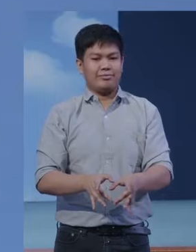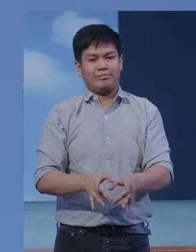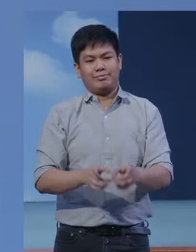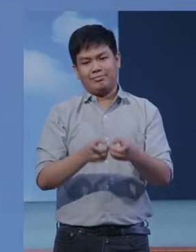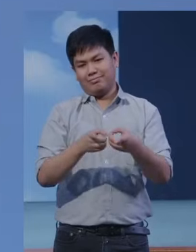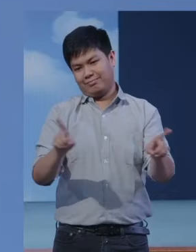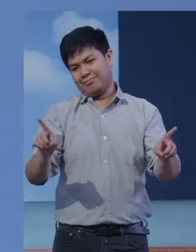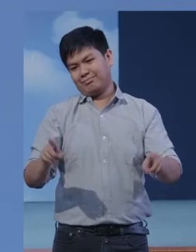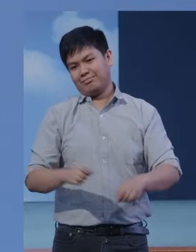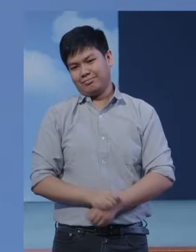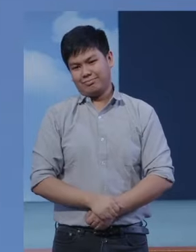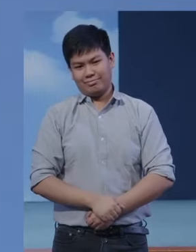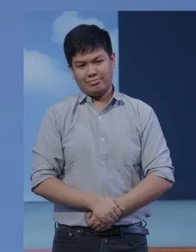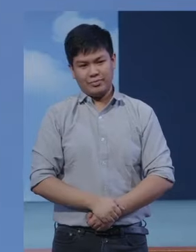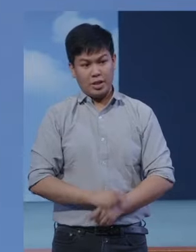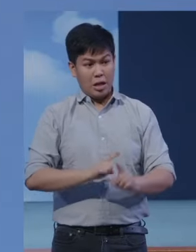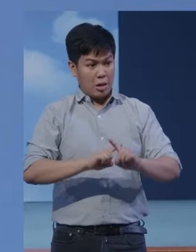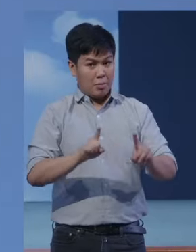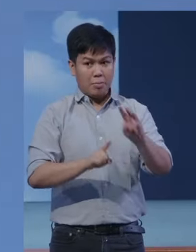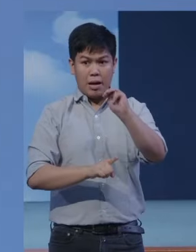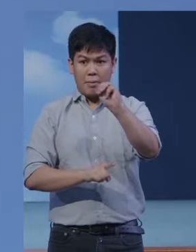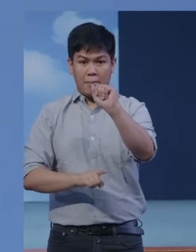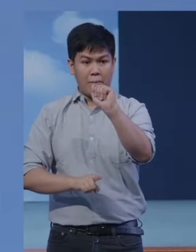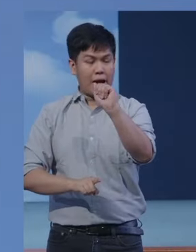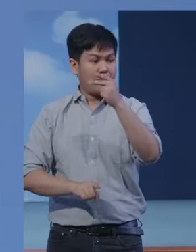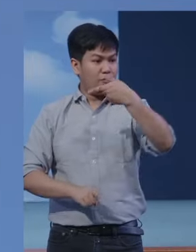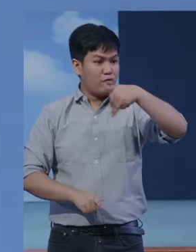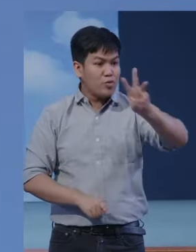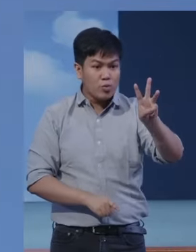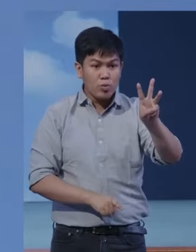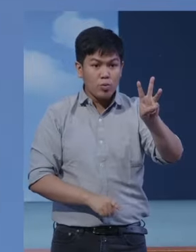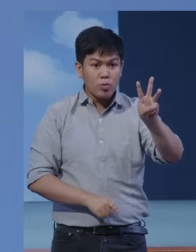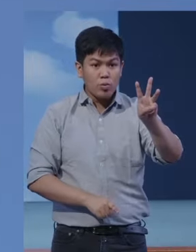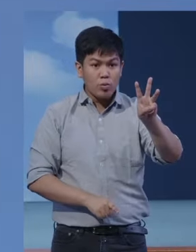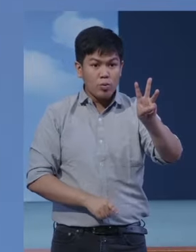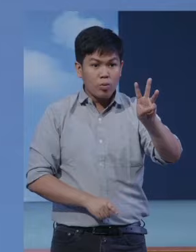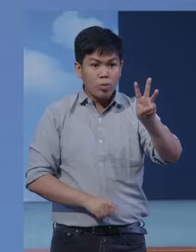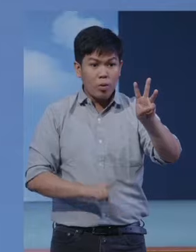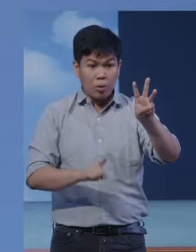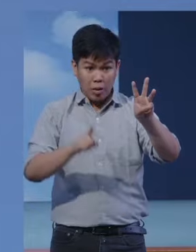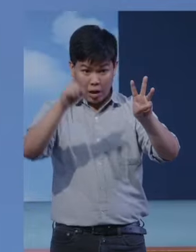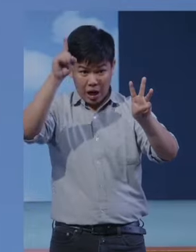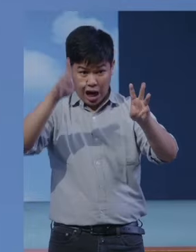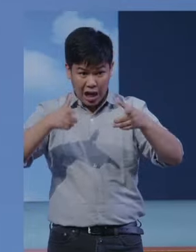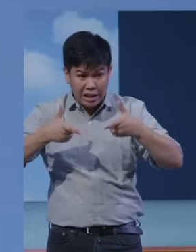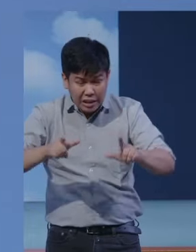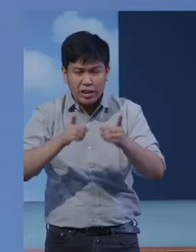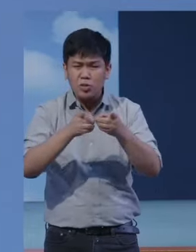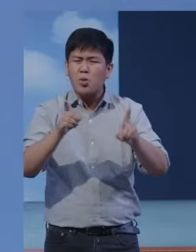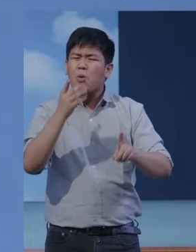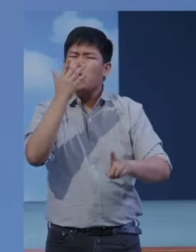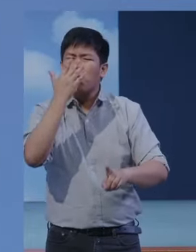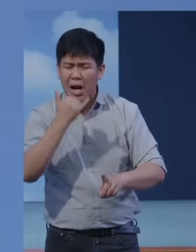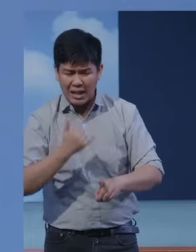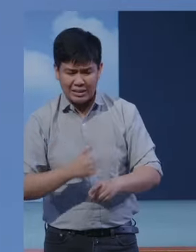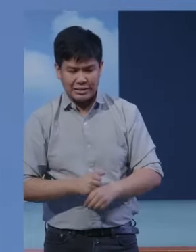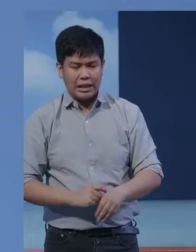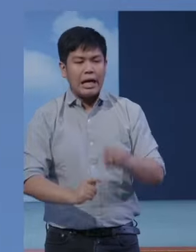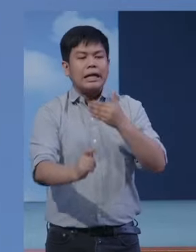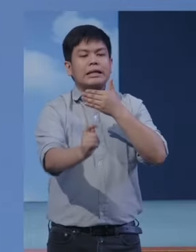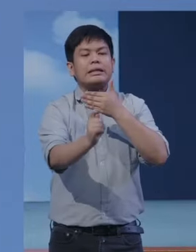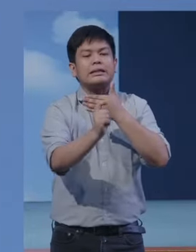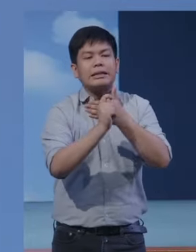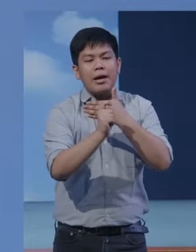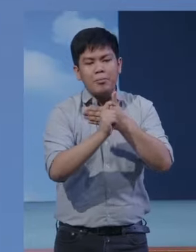divorce pero sa Matthew 19 nabasa natin na kanyang pinayagan isang concession isang